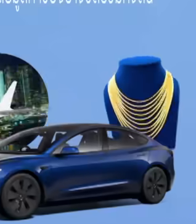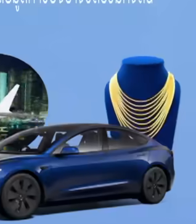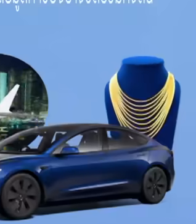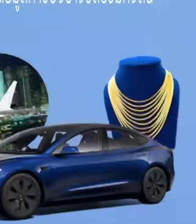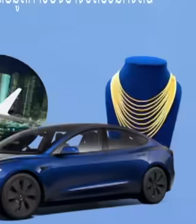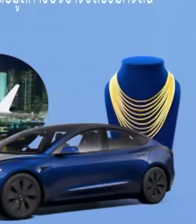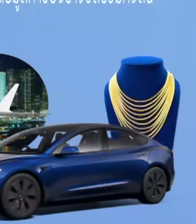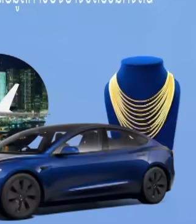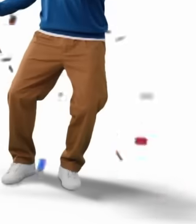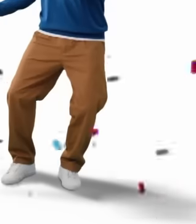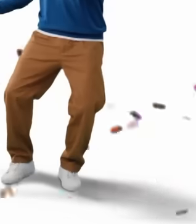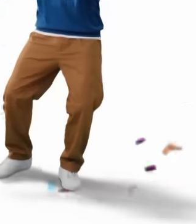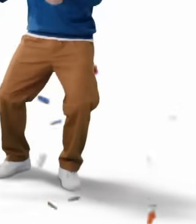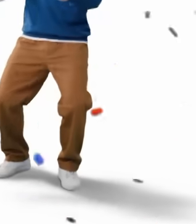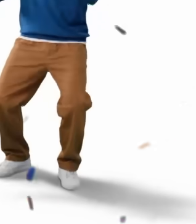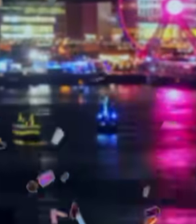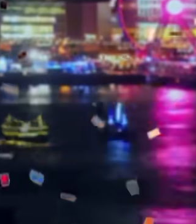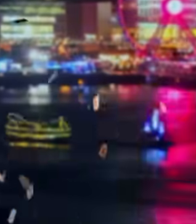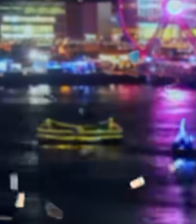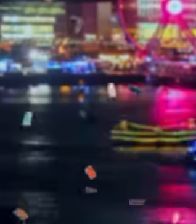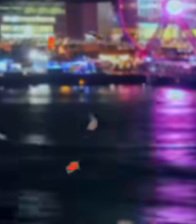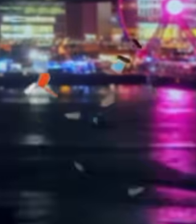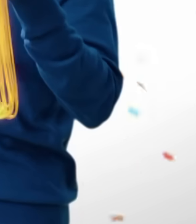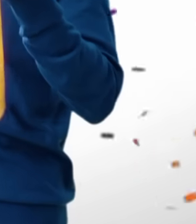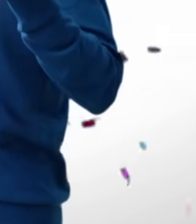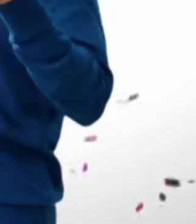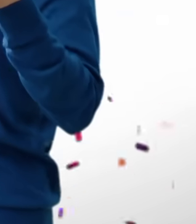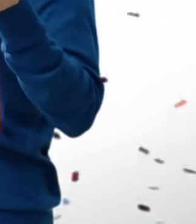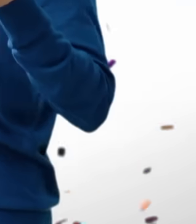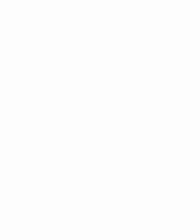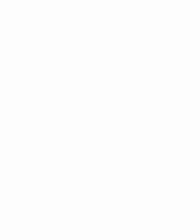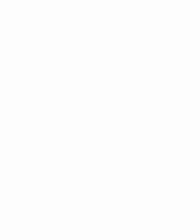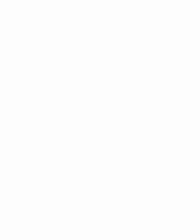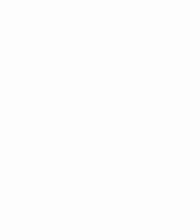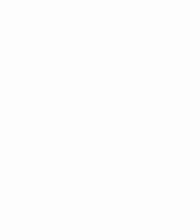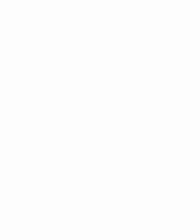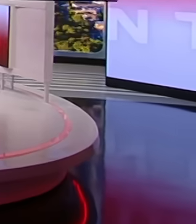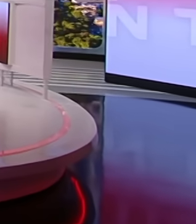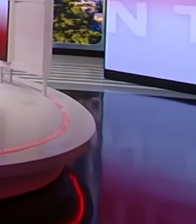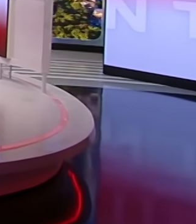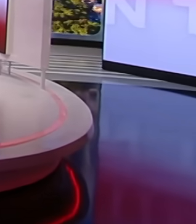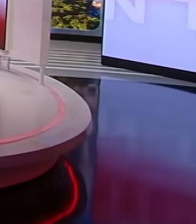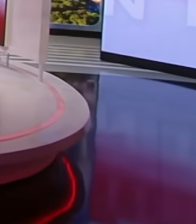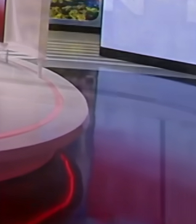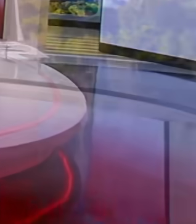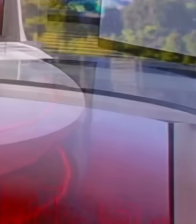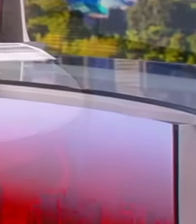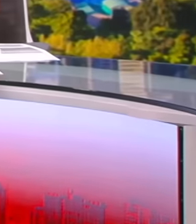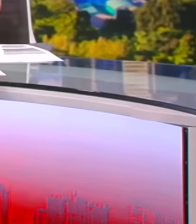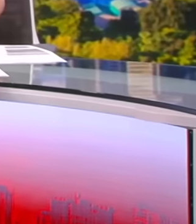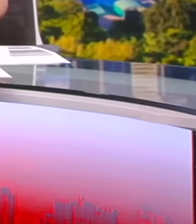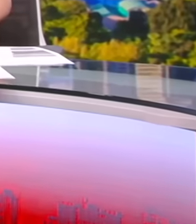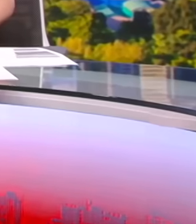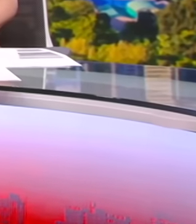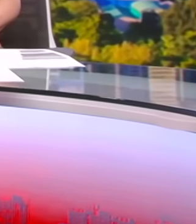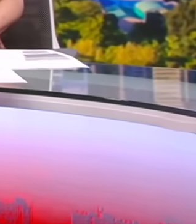All Member สุขรัวๆแลกลุ้นฟินๆใช้คะแนนเลือกลุ้นรางวัลผ่าน7 App เข้าสู่เดือนที่3แล้วนะค